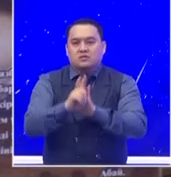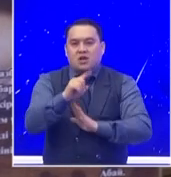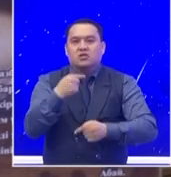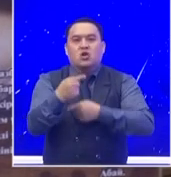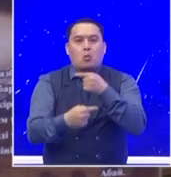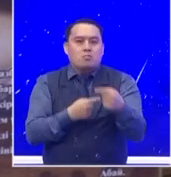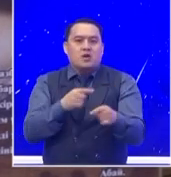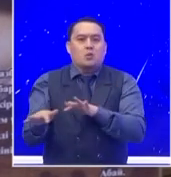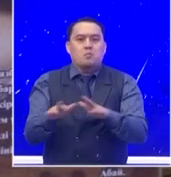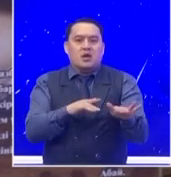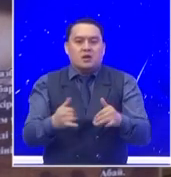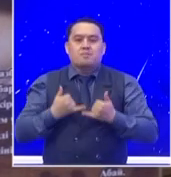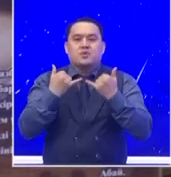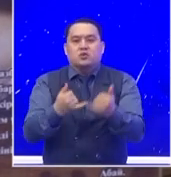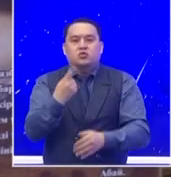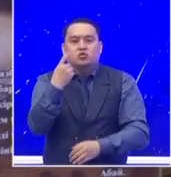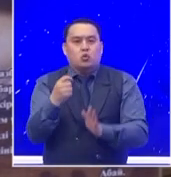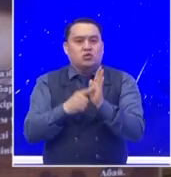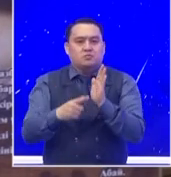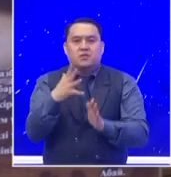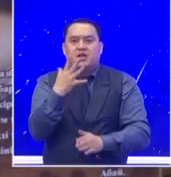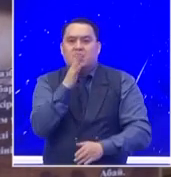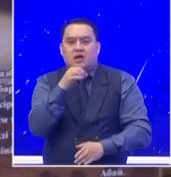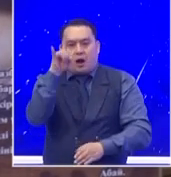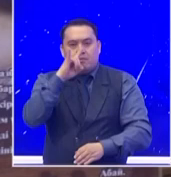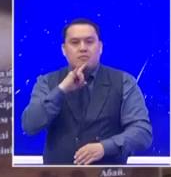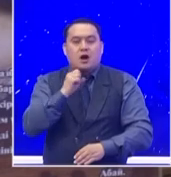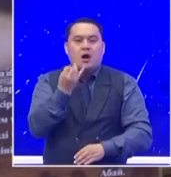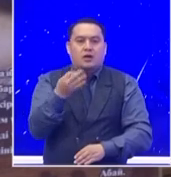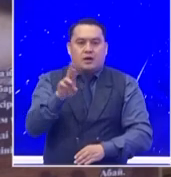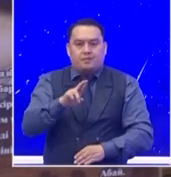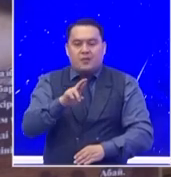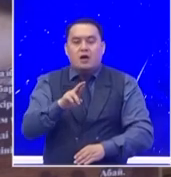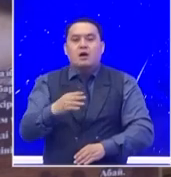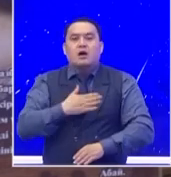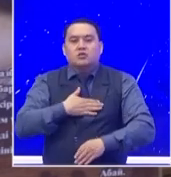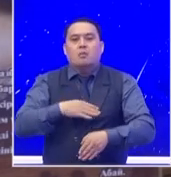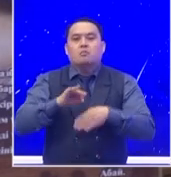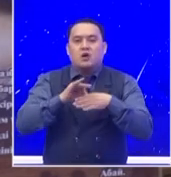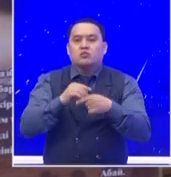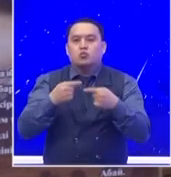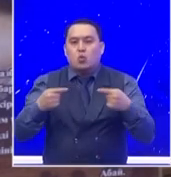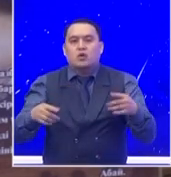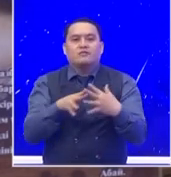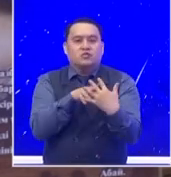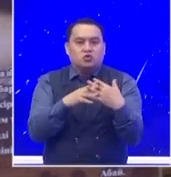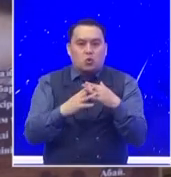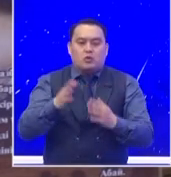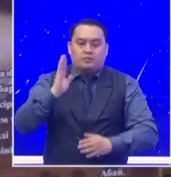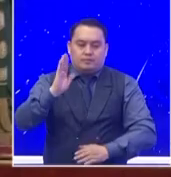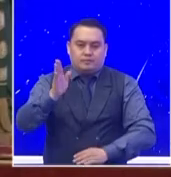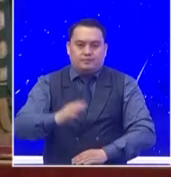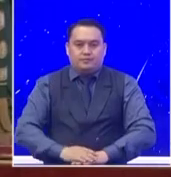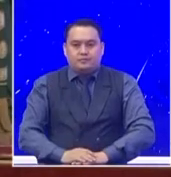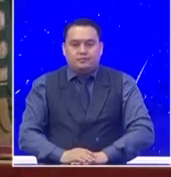череду мероприятий, посвященных 175-летию со дня рождения Абая. Затем они пройдут и в других селах Раймбекского